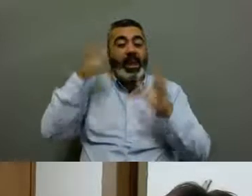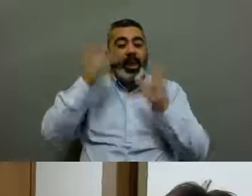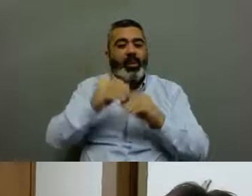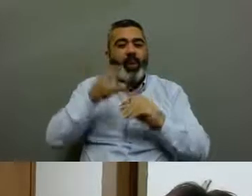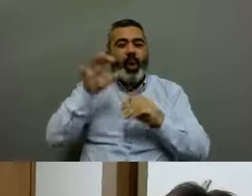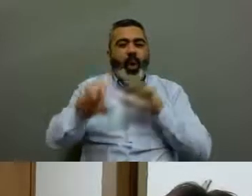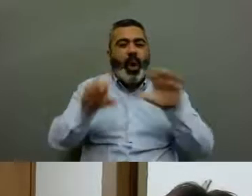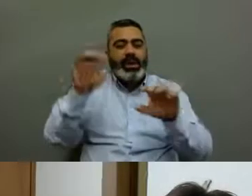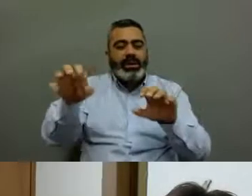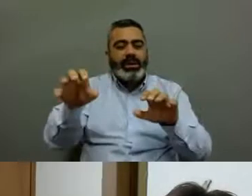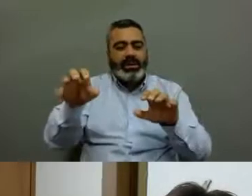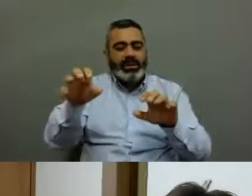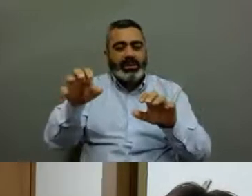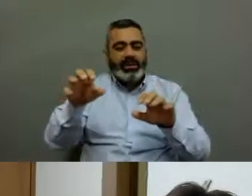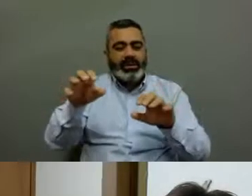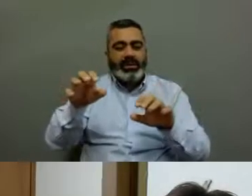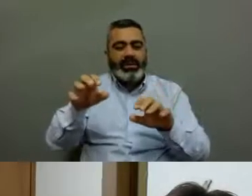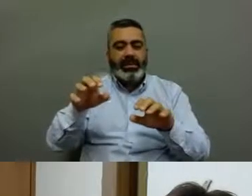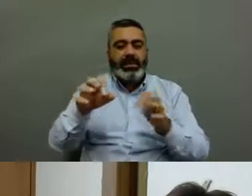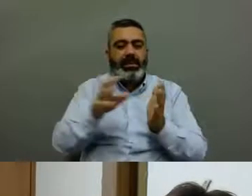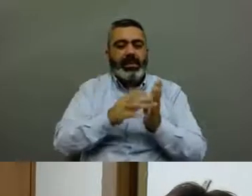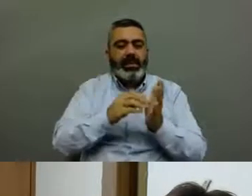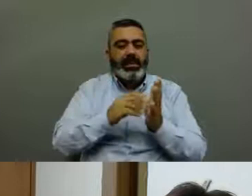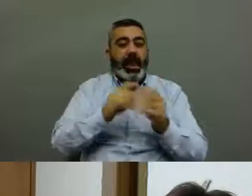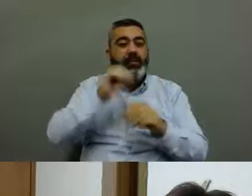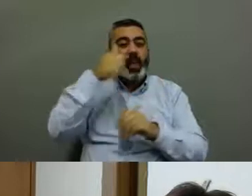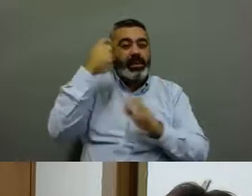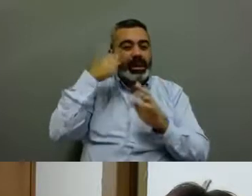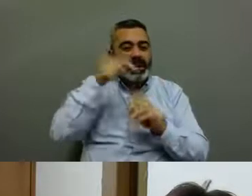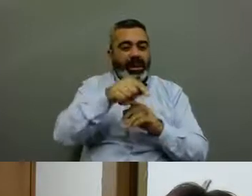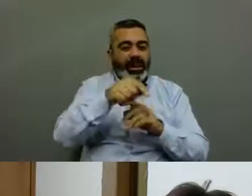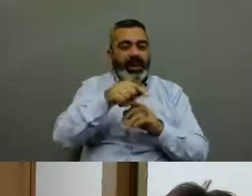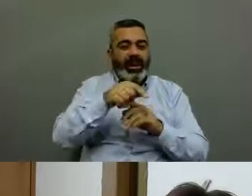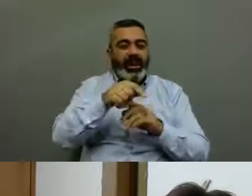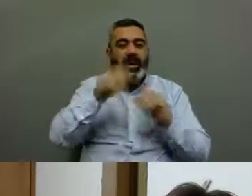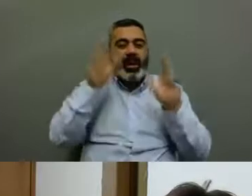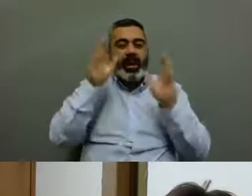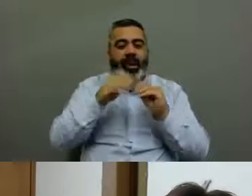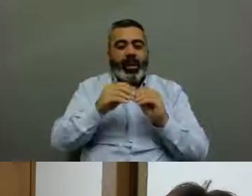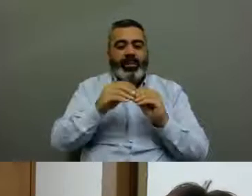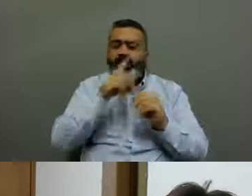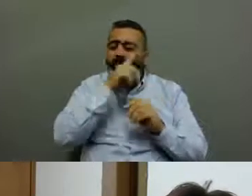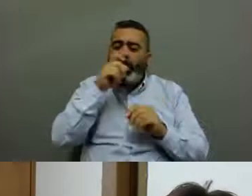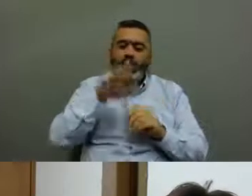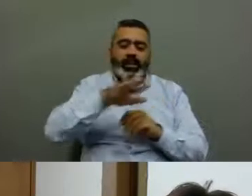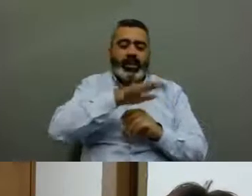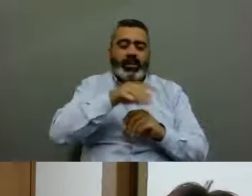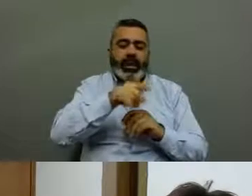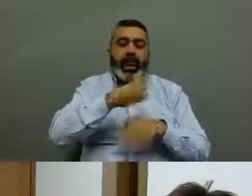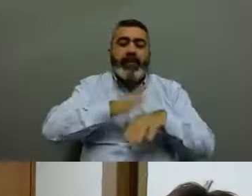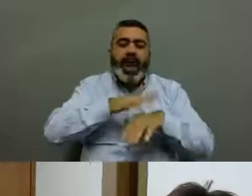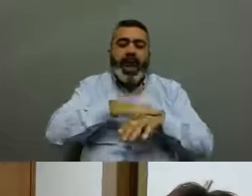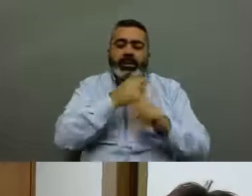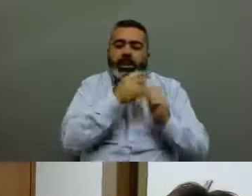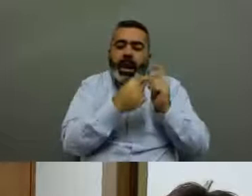χώρες, όπως ήταν η πρώτη ταινία, που ήταν πολύ πιο δύσκολα τα πράγματα και είναι τόσοι πολλοί παράγοντες που μπορούν